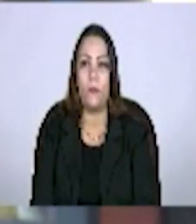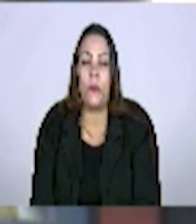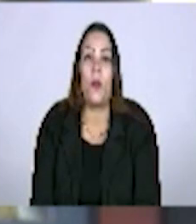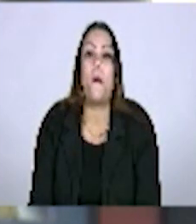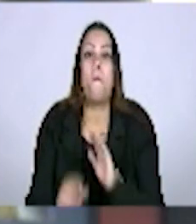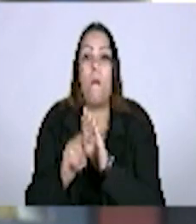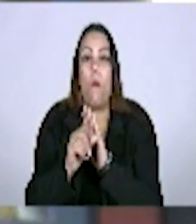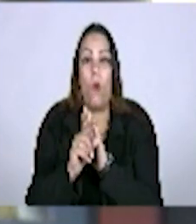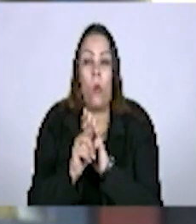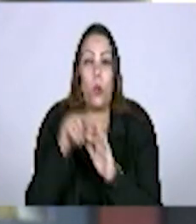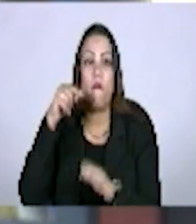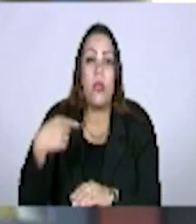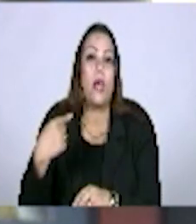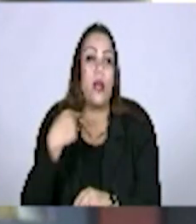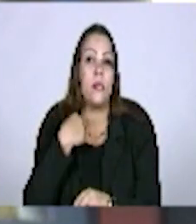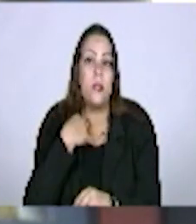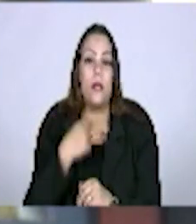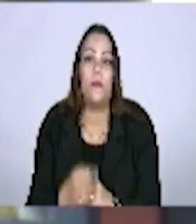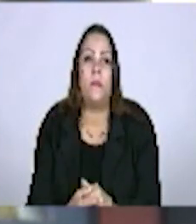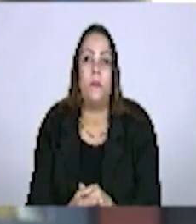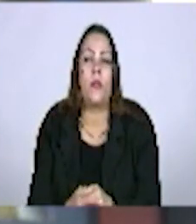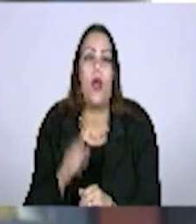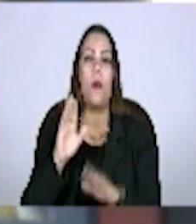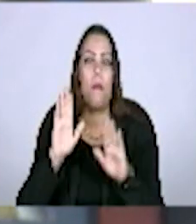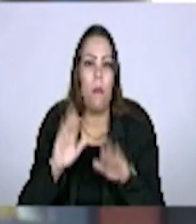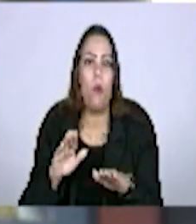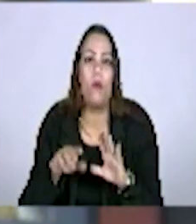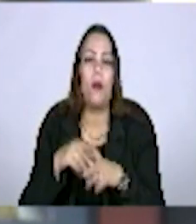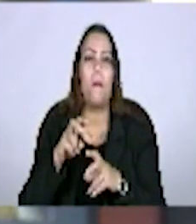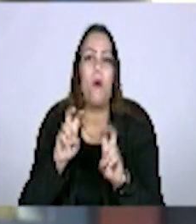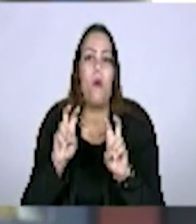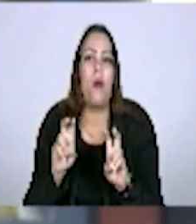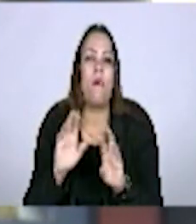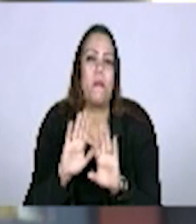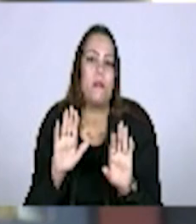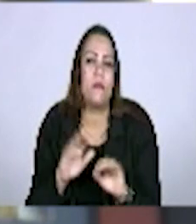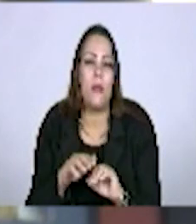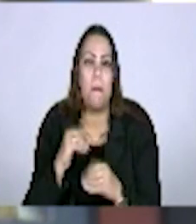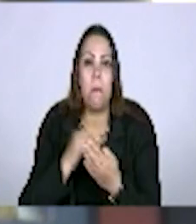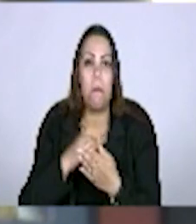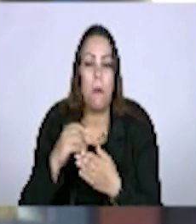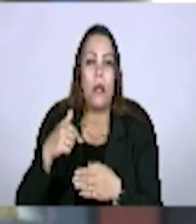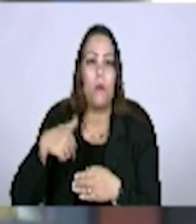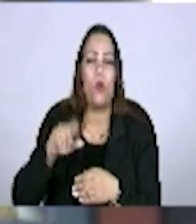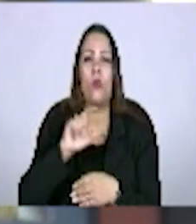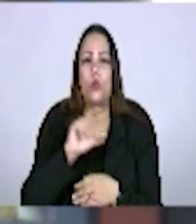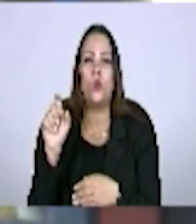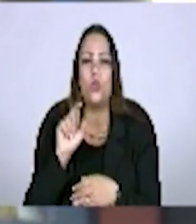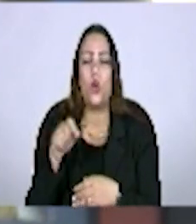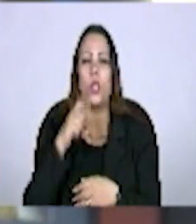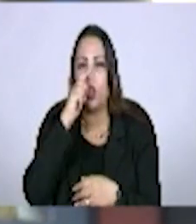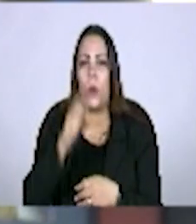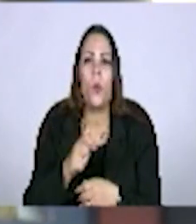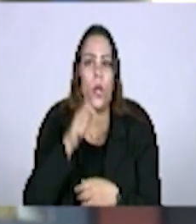الموقف في غزه لا يزال محلك سر بعد مرور شهور